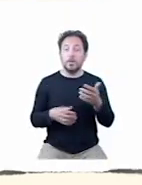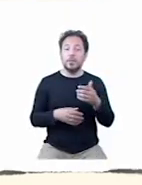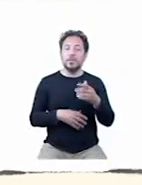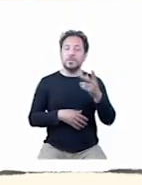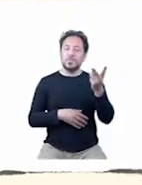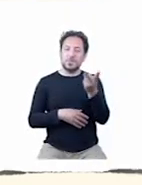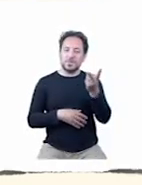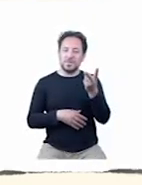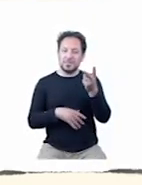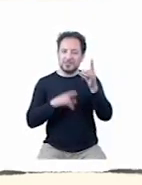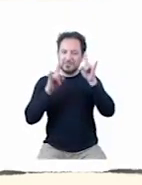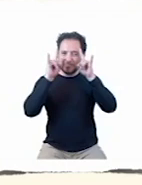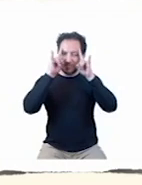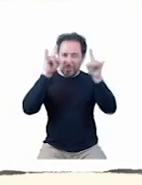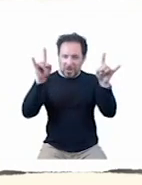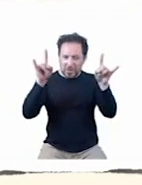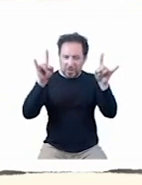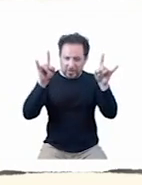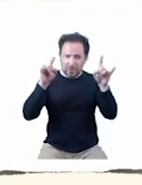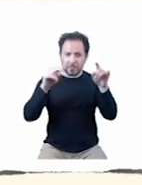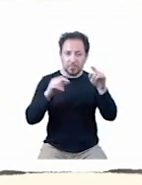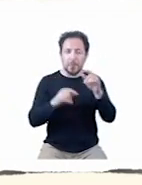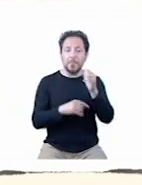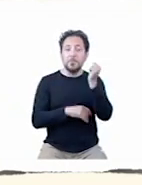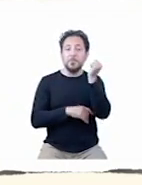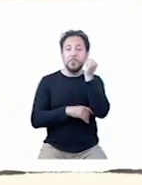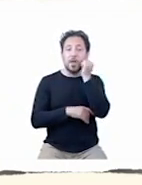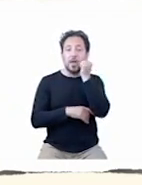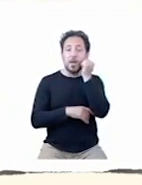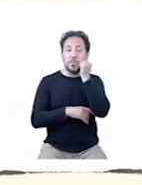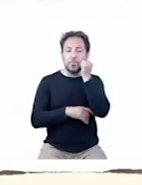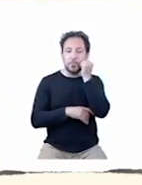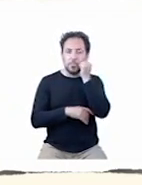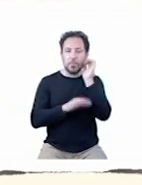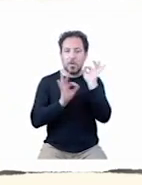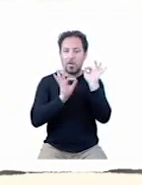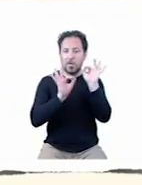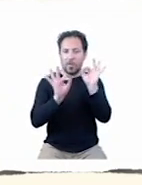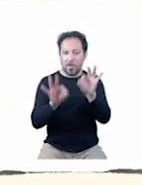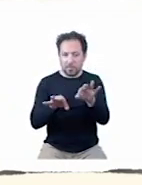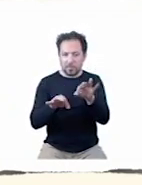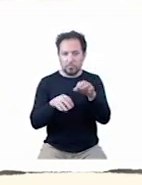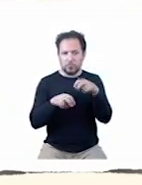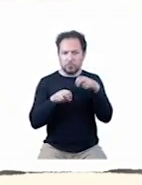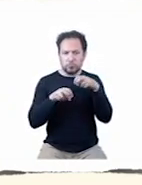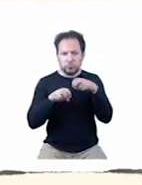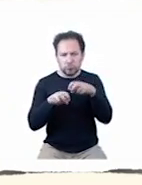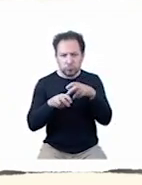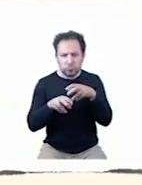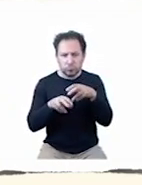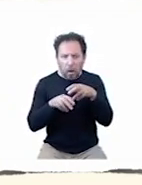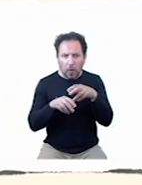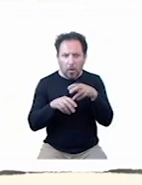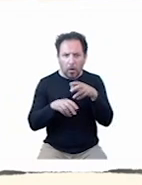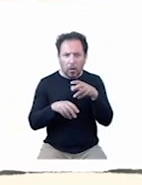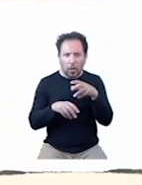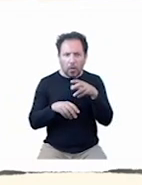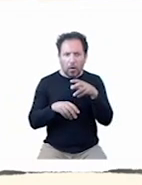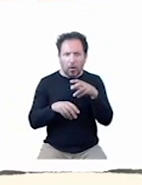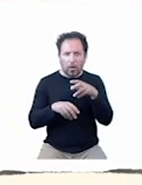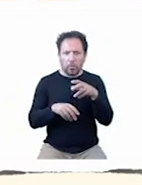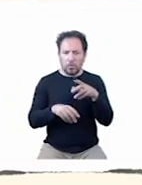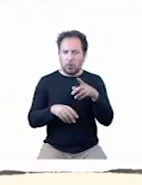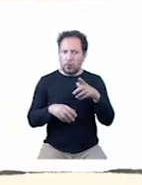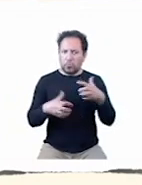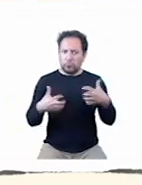ed ecco che la mamma dei piccoli mostri arrivò correndo. Li rimproverò e tolse i